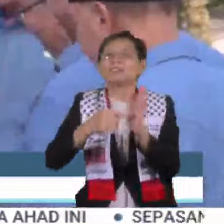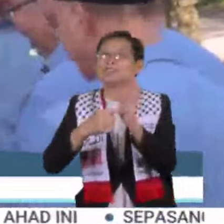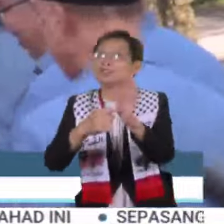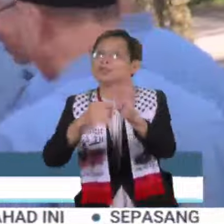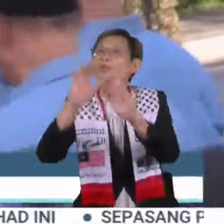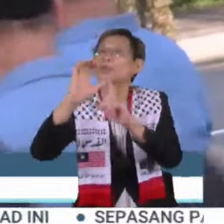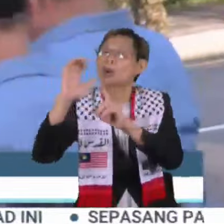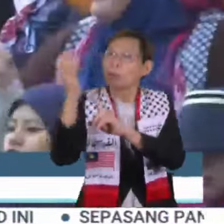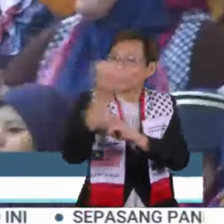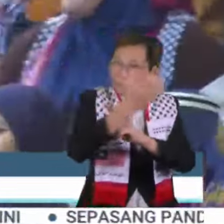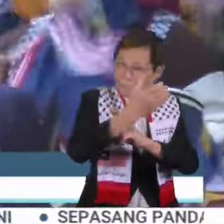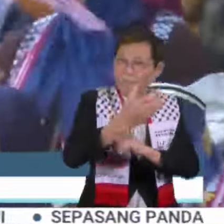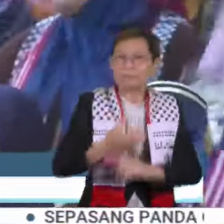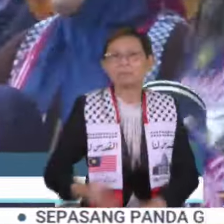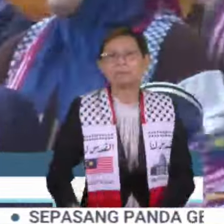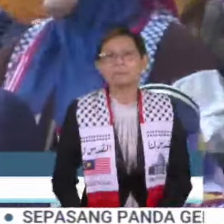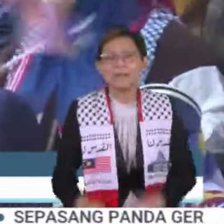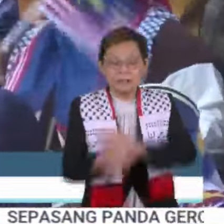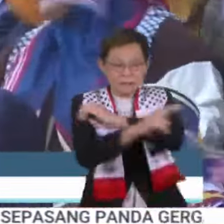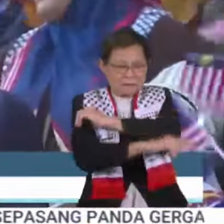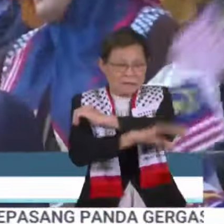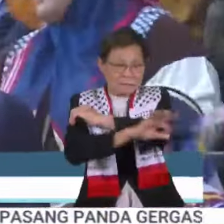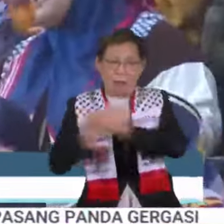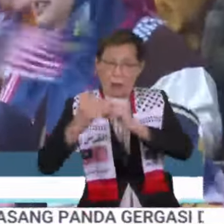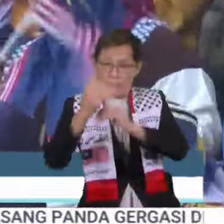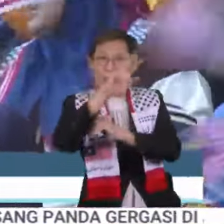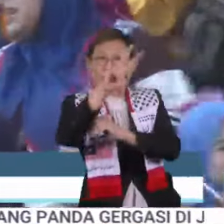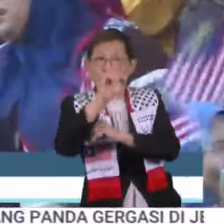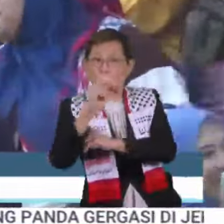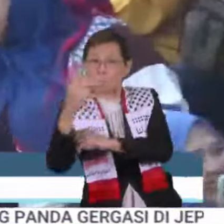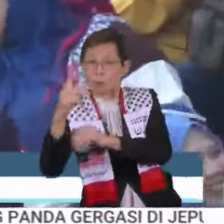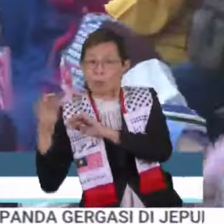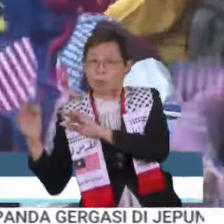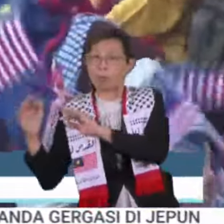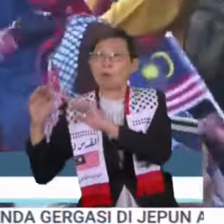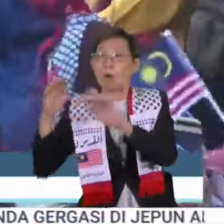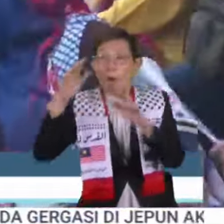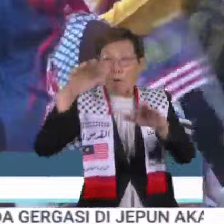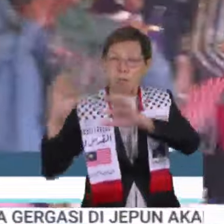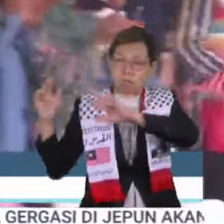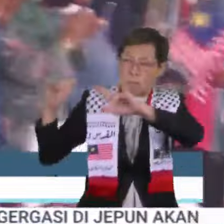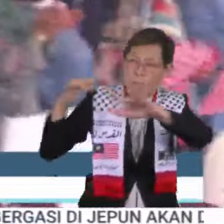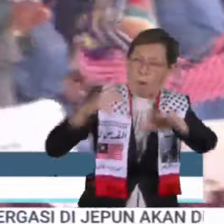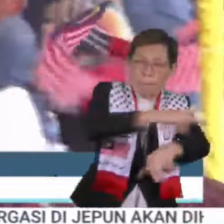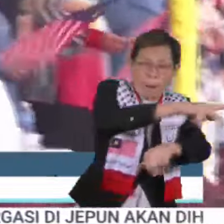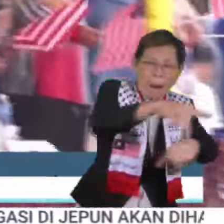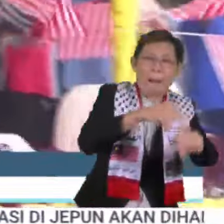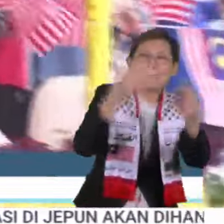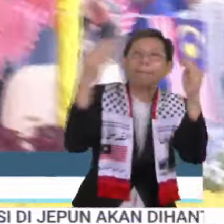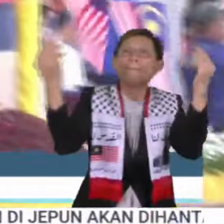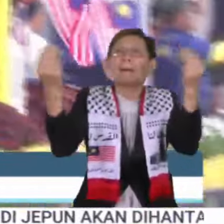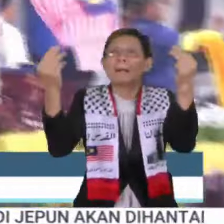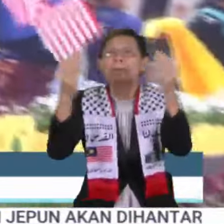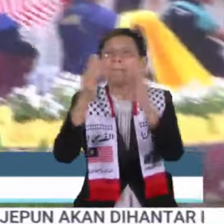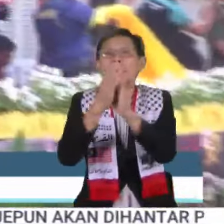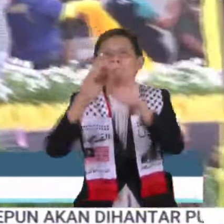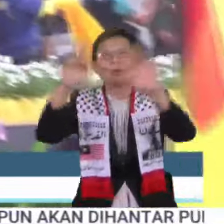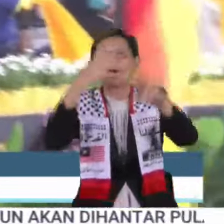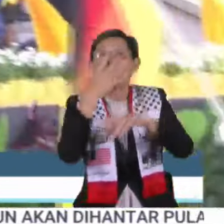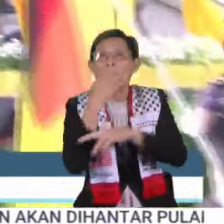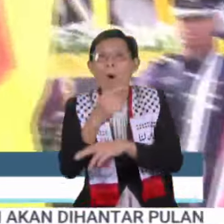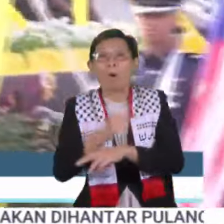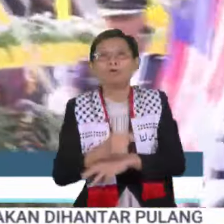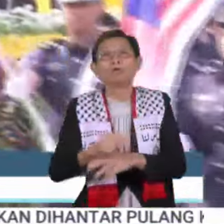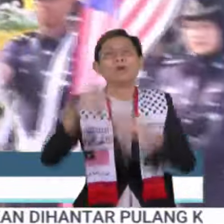kebudayaan. Di Negeri Sembilan, lebih 20,000 orang membanjiri Padang Majlis Bandaraya Seremban bagi